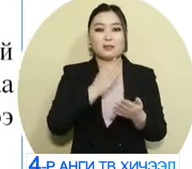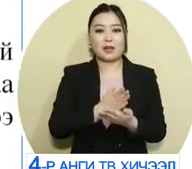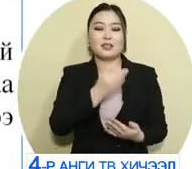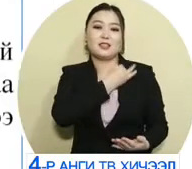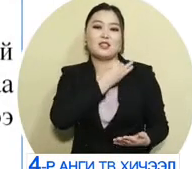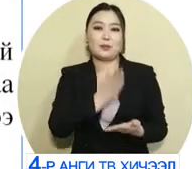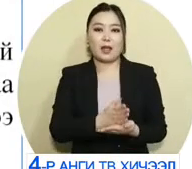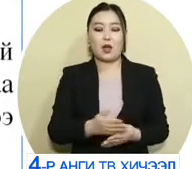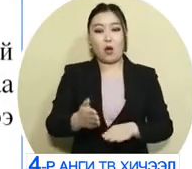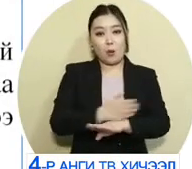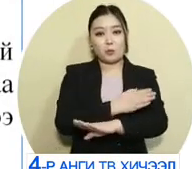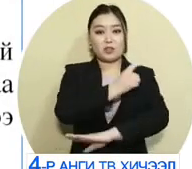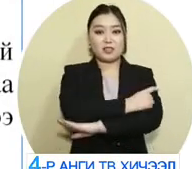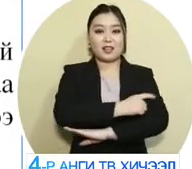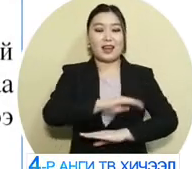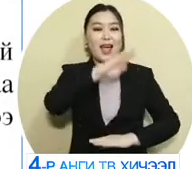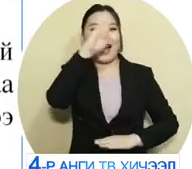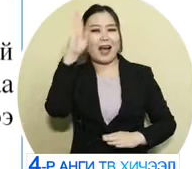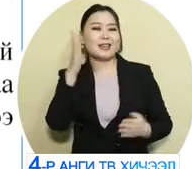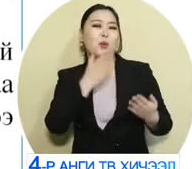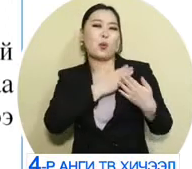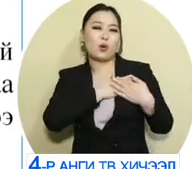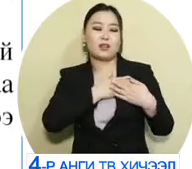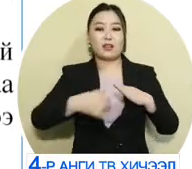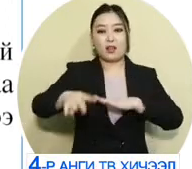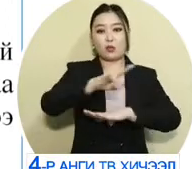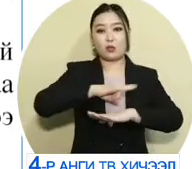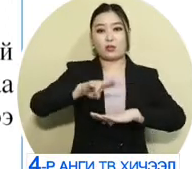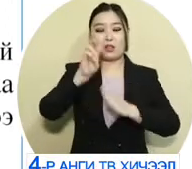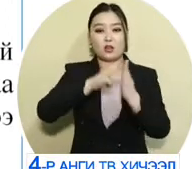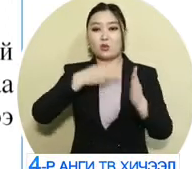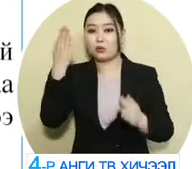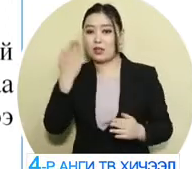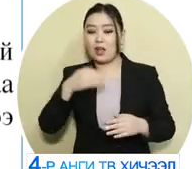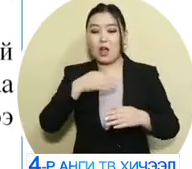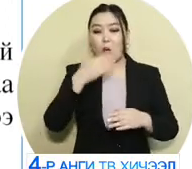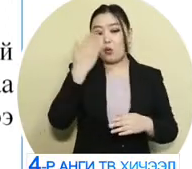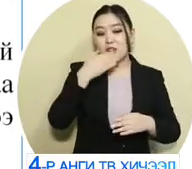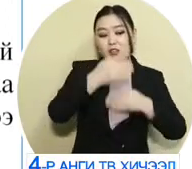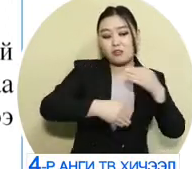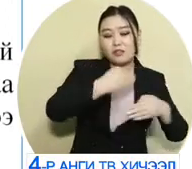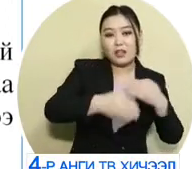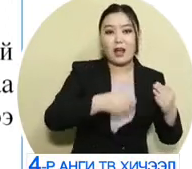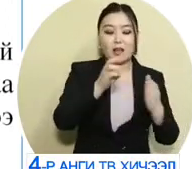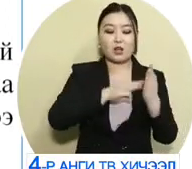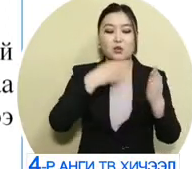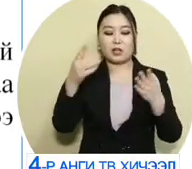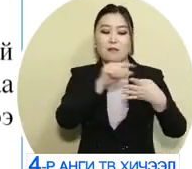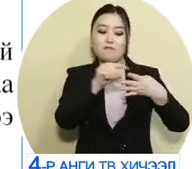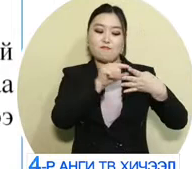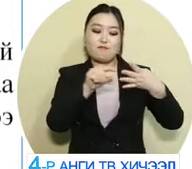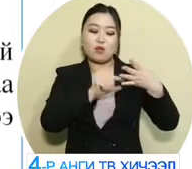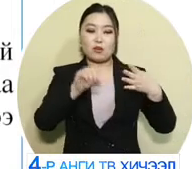За өмнөх хичээлдээ бид нар халуун хэлний нутаг шүлгийг унших явцдаа шүлгийн мөр бадаг бүтцийн тухай танилцсан байгаа. А